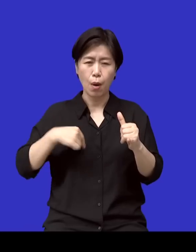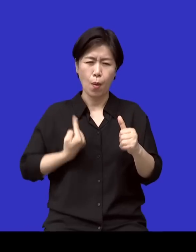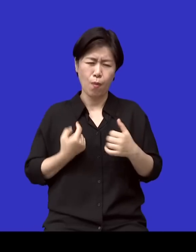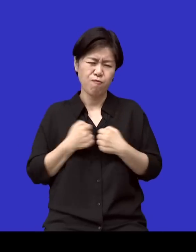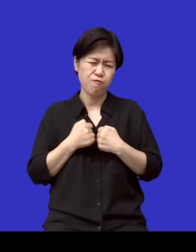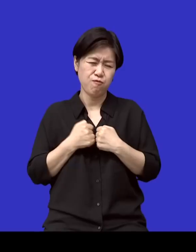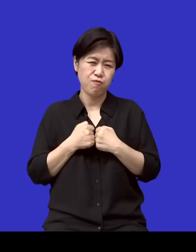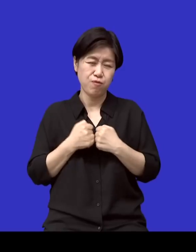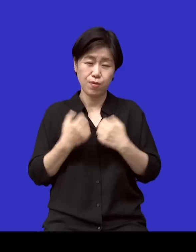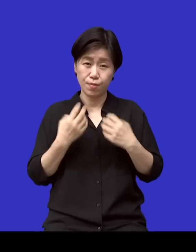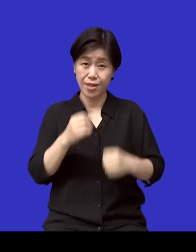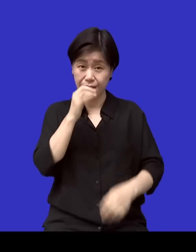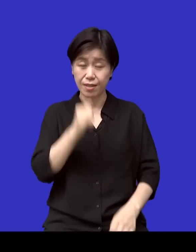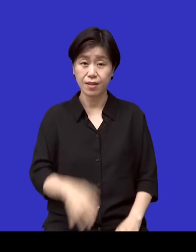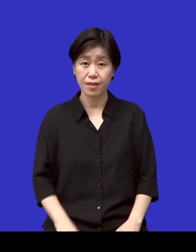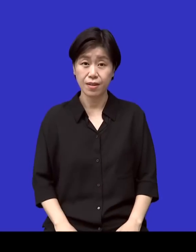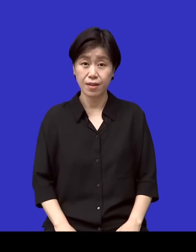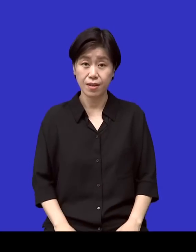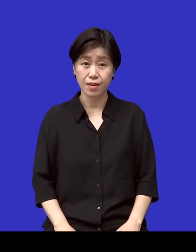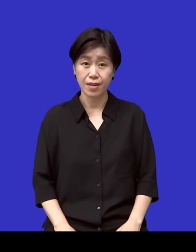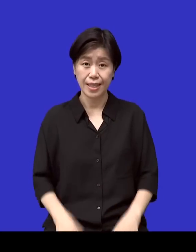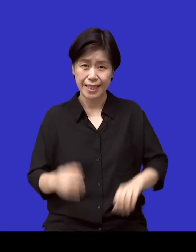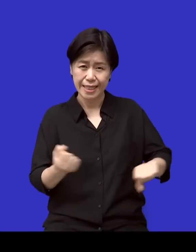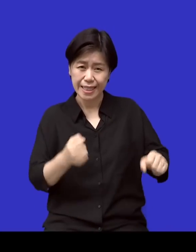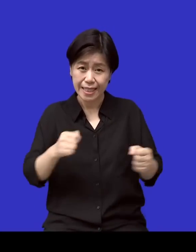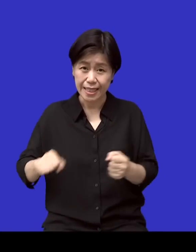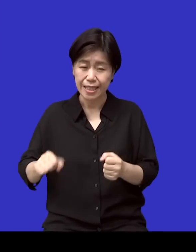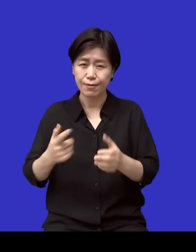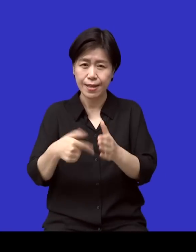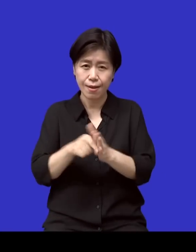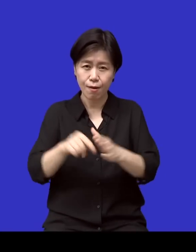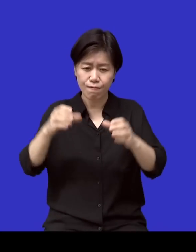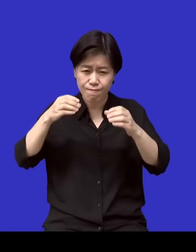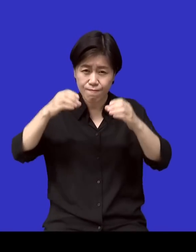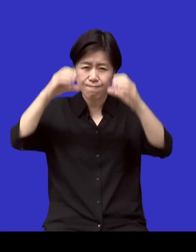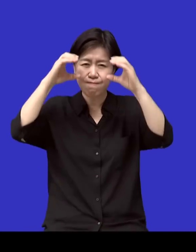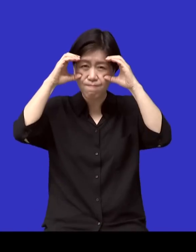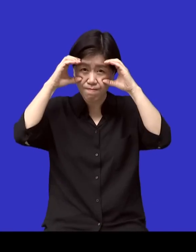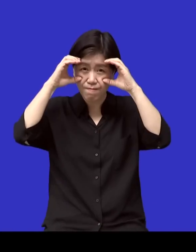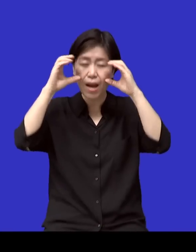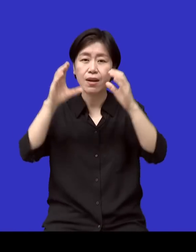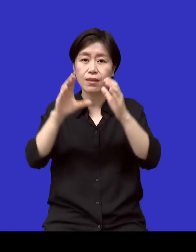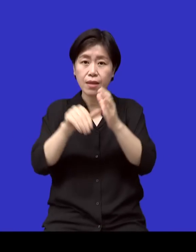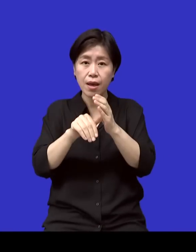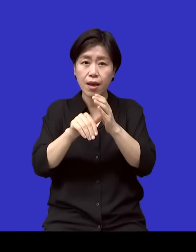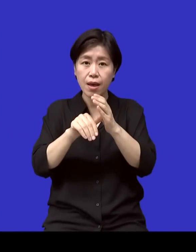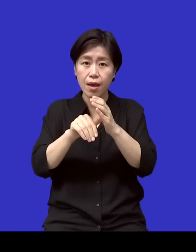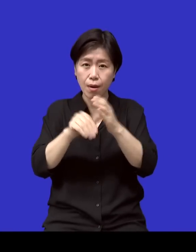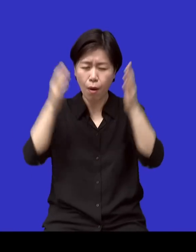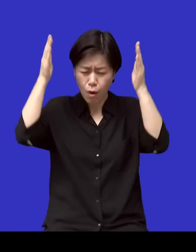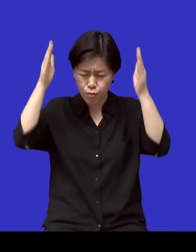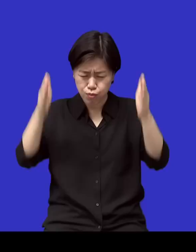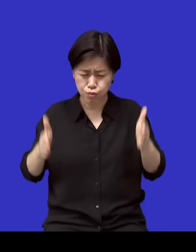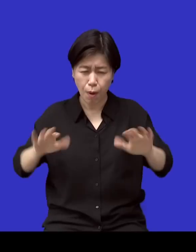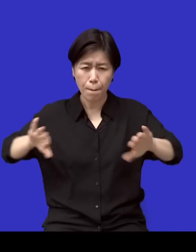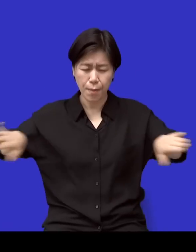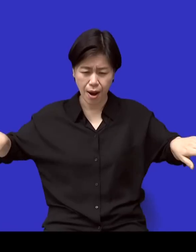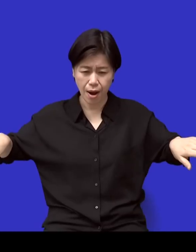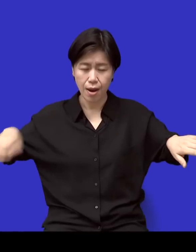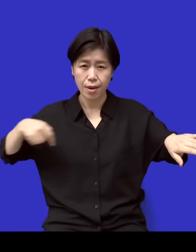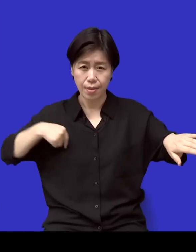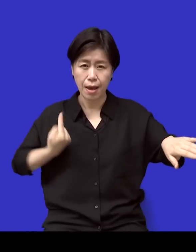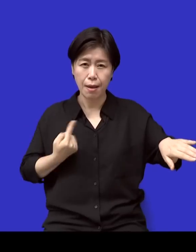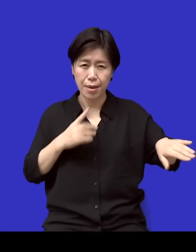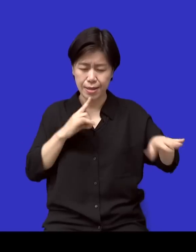하죠. 네. 어떻게 보면 스킬 타겟에서 고글을 딱 내 눈에 가리는 순간 세상에 아무도 없고 이 고글 안에 나의 존재만 느끼게